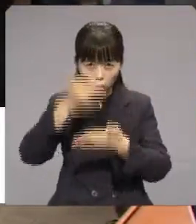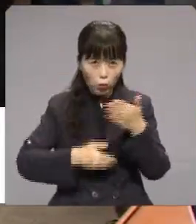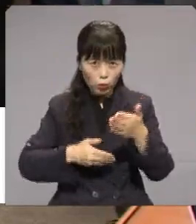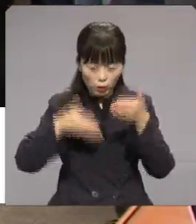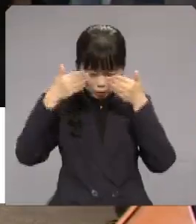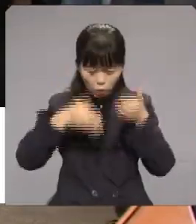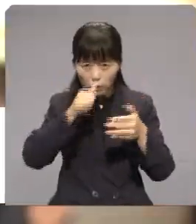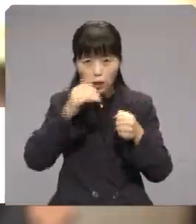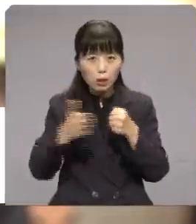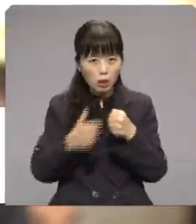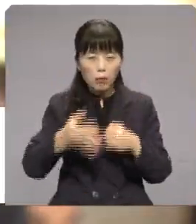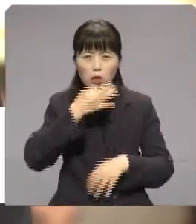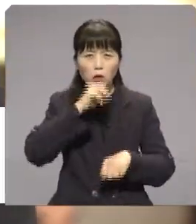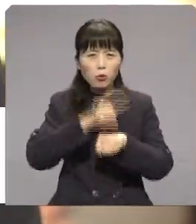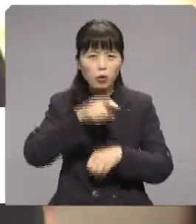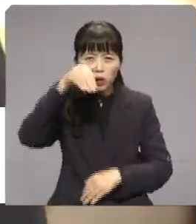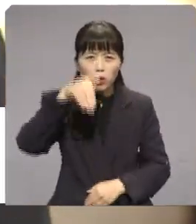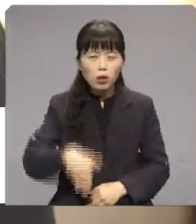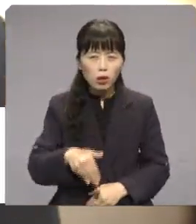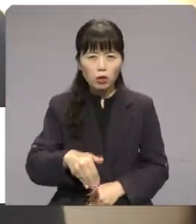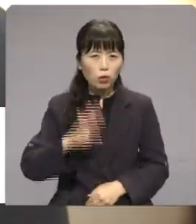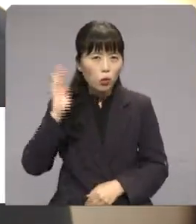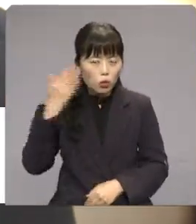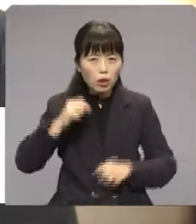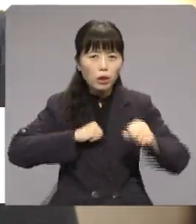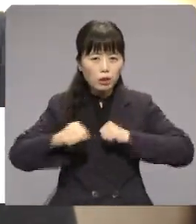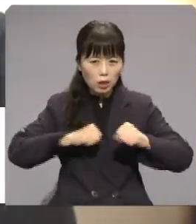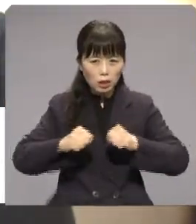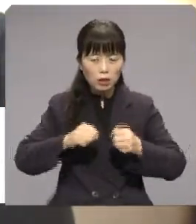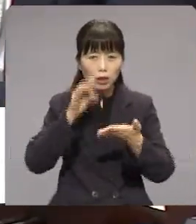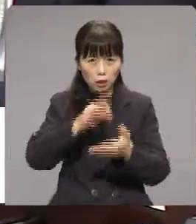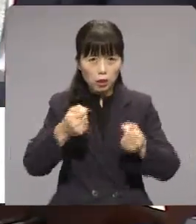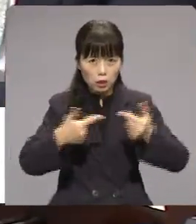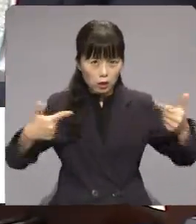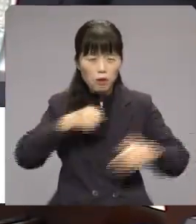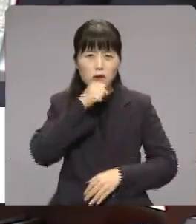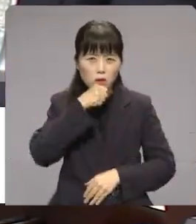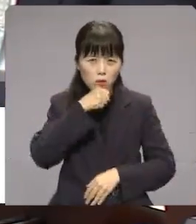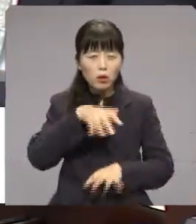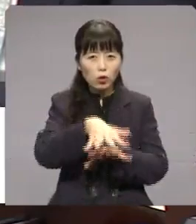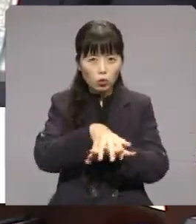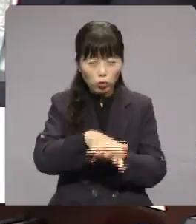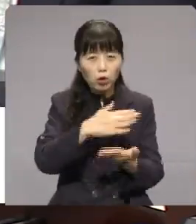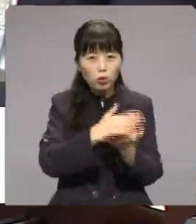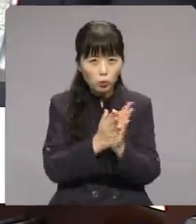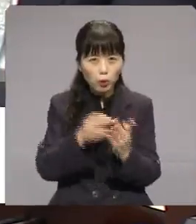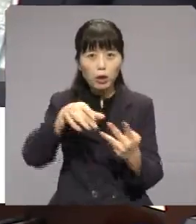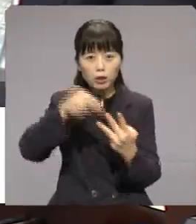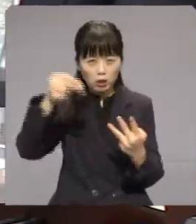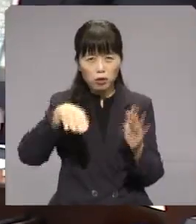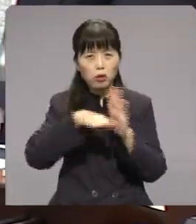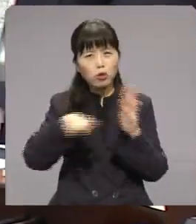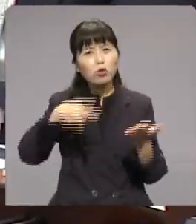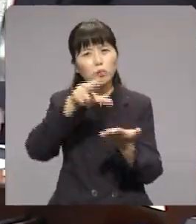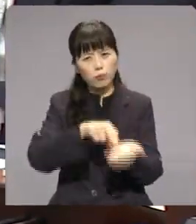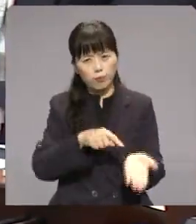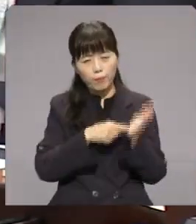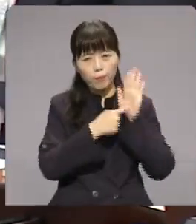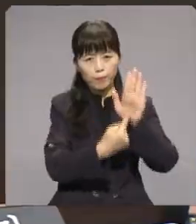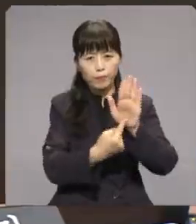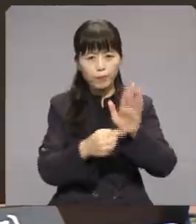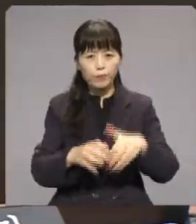맞추다 보니 실효성이 떨어지고 최근 시행된 밸류업 지수의 구성 종목과 선정 기준도 문제라는